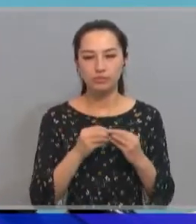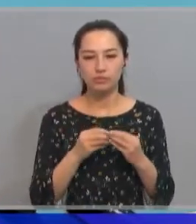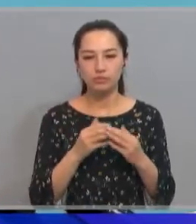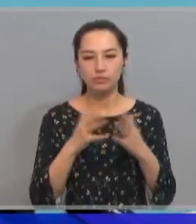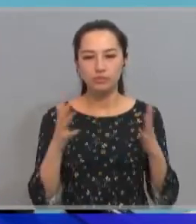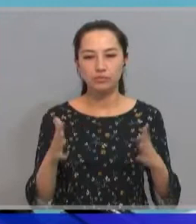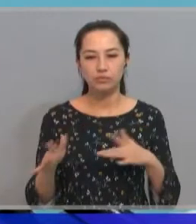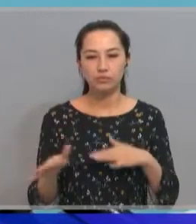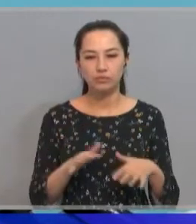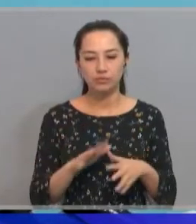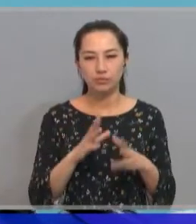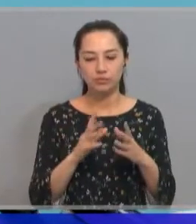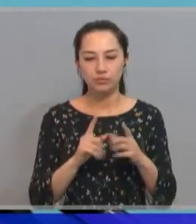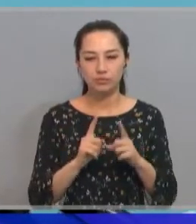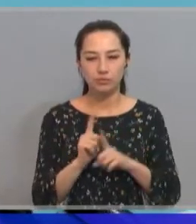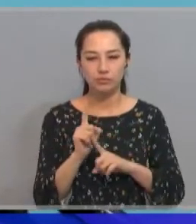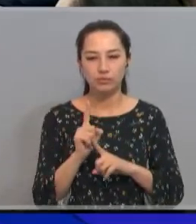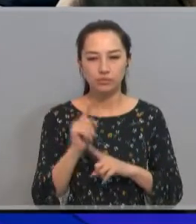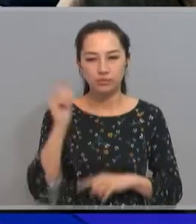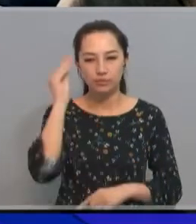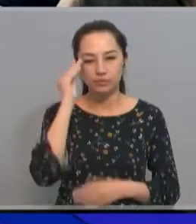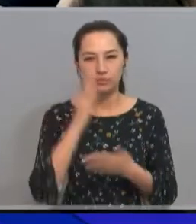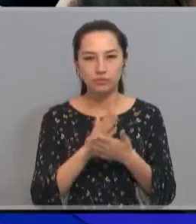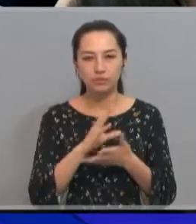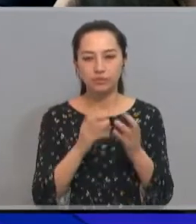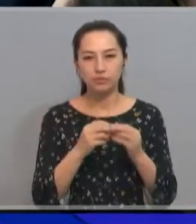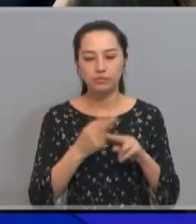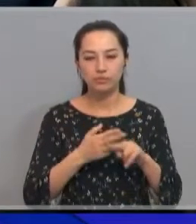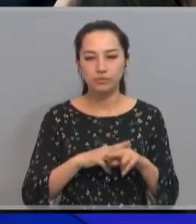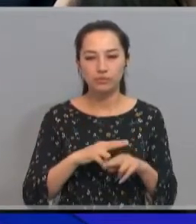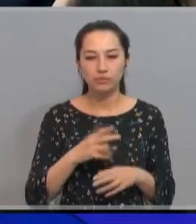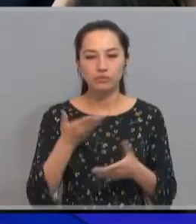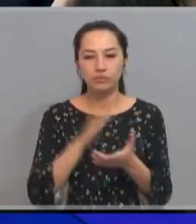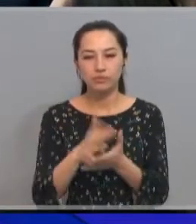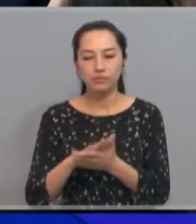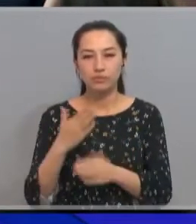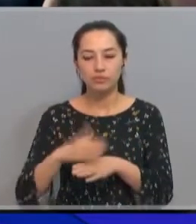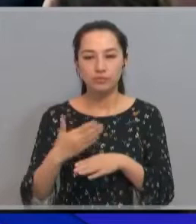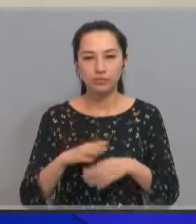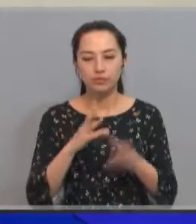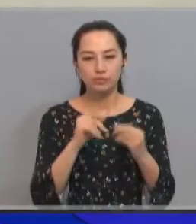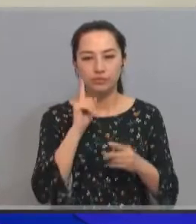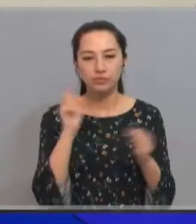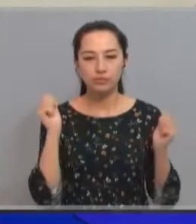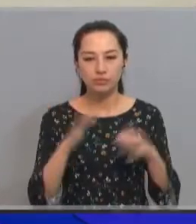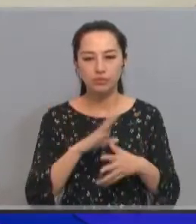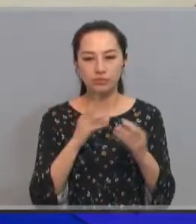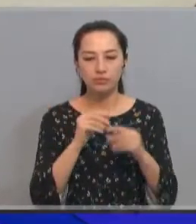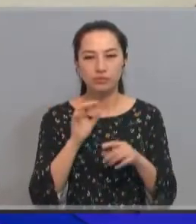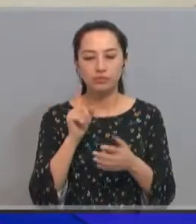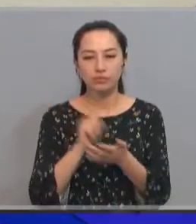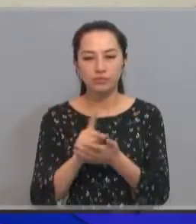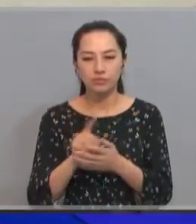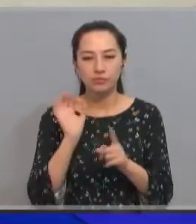іс-шара жасаймыз деген ойдамыз. Кеңес мүшелерін бір-бірлеп таныстырып болған соң жиынға қатысушылар алдағы мақсат